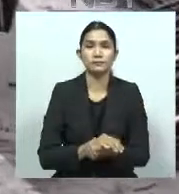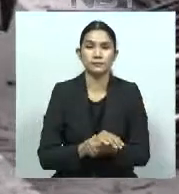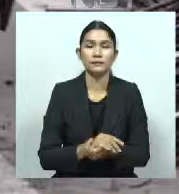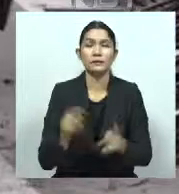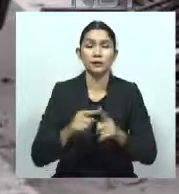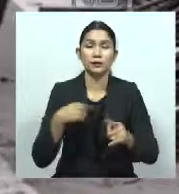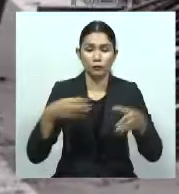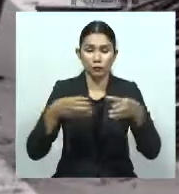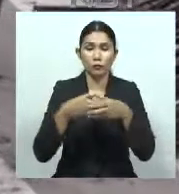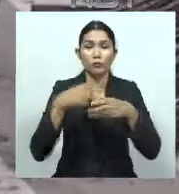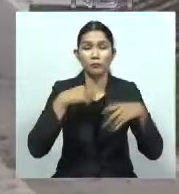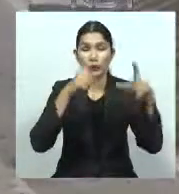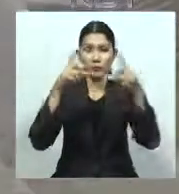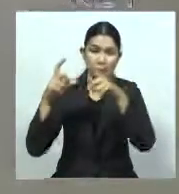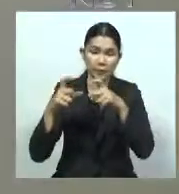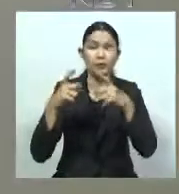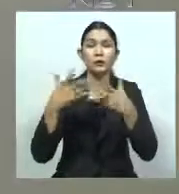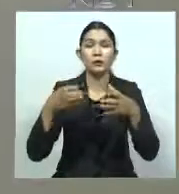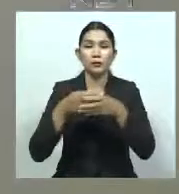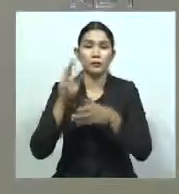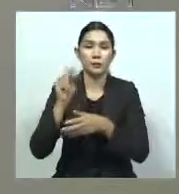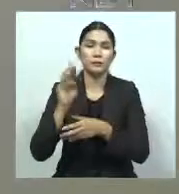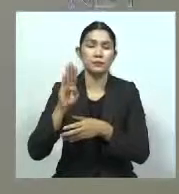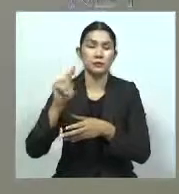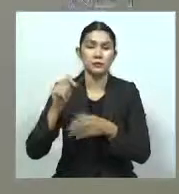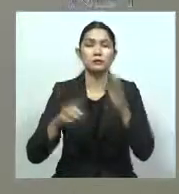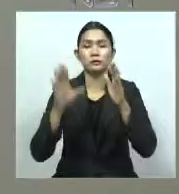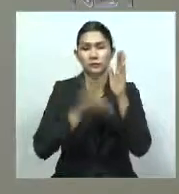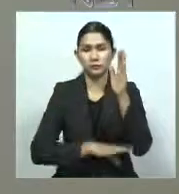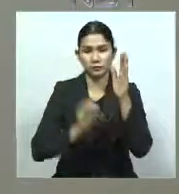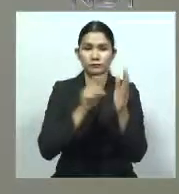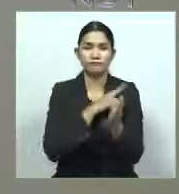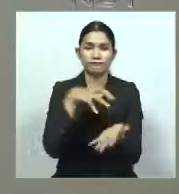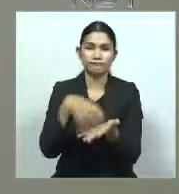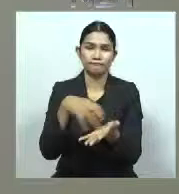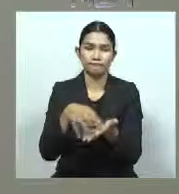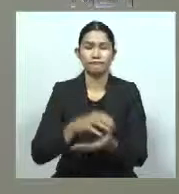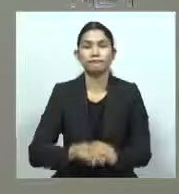ดินพรมสุขถ่ายภาพสุภาวดีบุญมีทีมข่าว NBT สงขลารายงาน